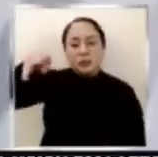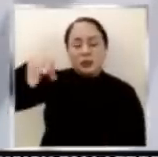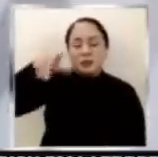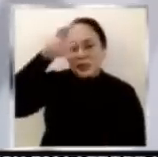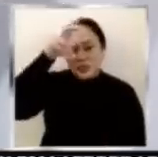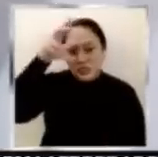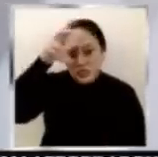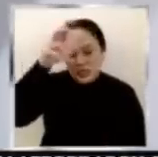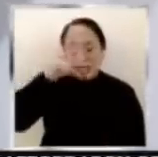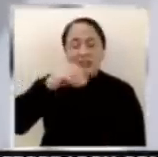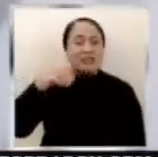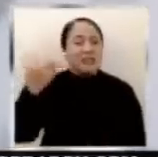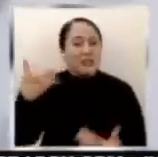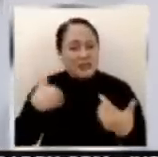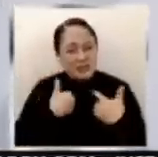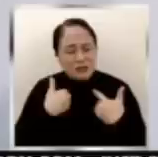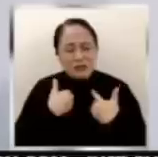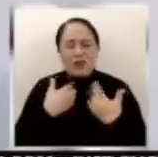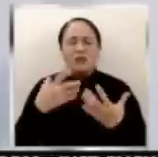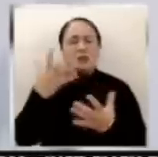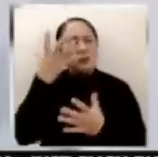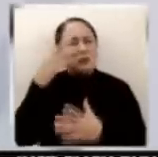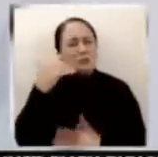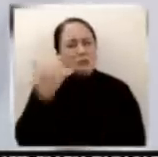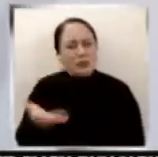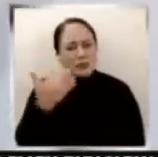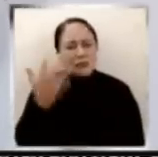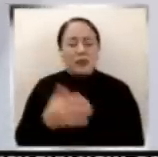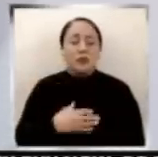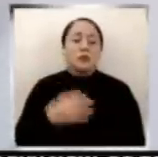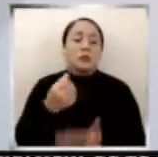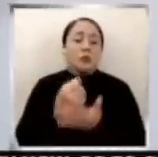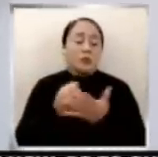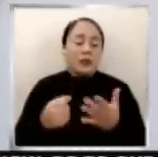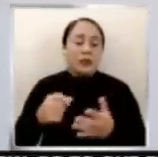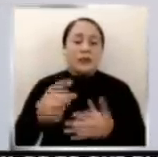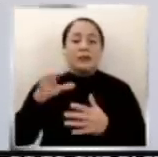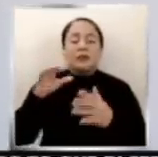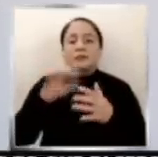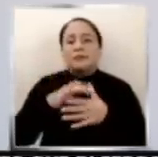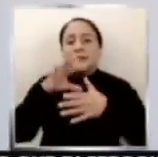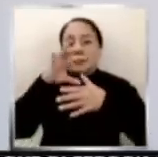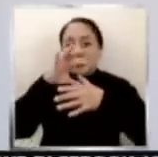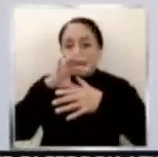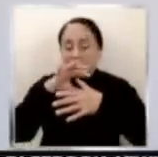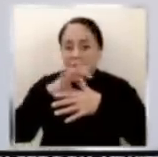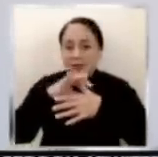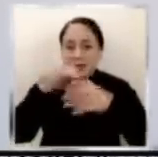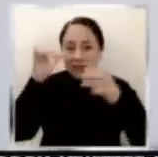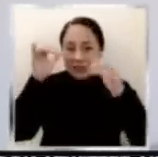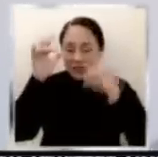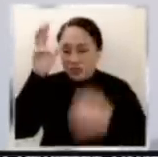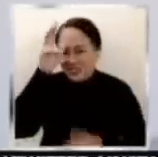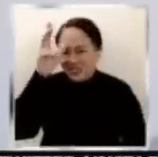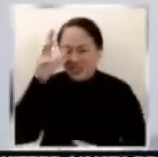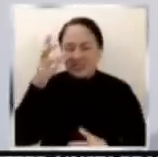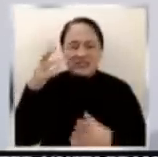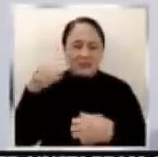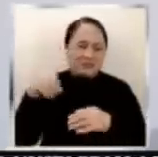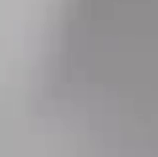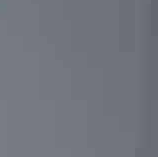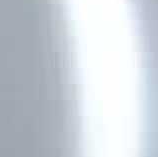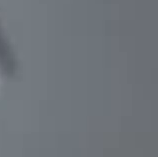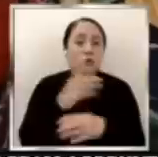pang alaga. Kaya pati presyo at supply ng karneng manok, damay. ang tungkol ng gobyerno, tinutukan ni Bernadette